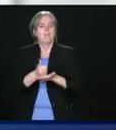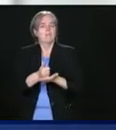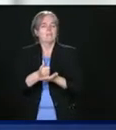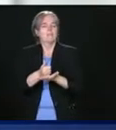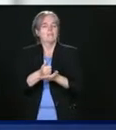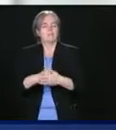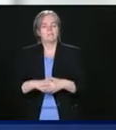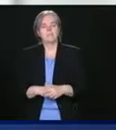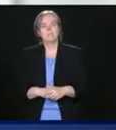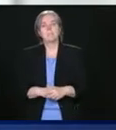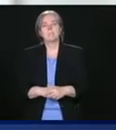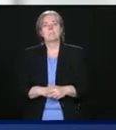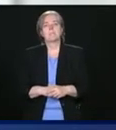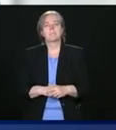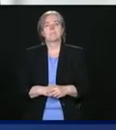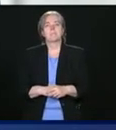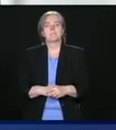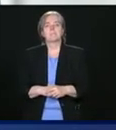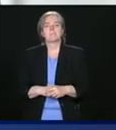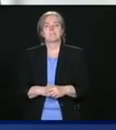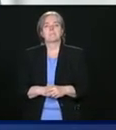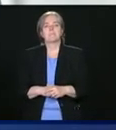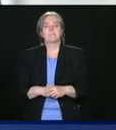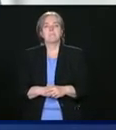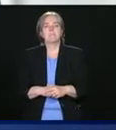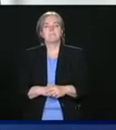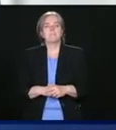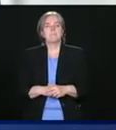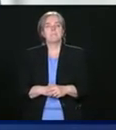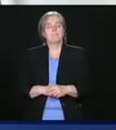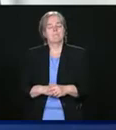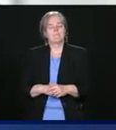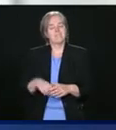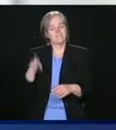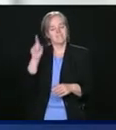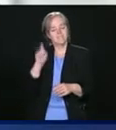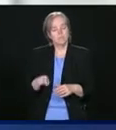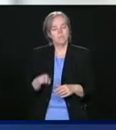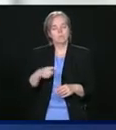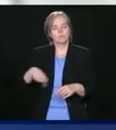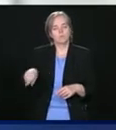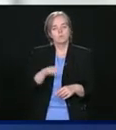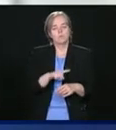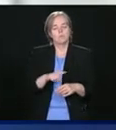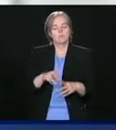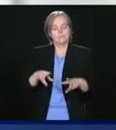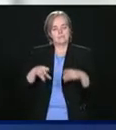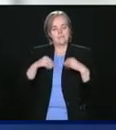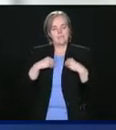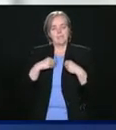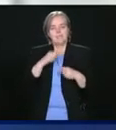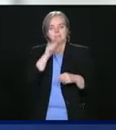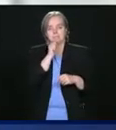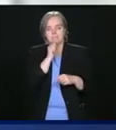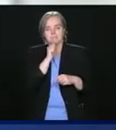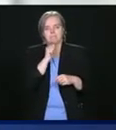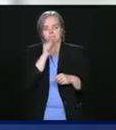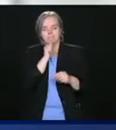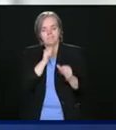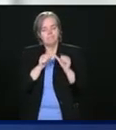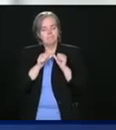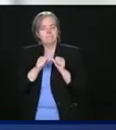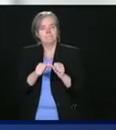temps vont devenir plus faciles, mais avant que cela survienne, on doit se préparer à persévérer.